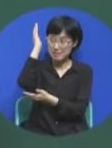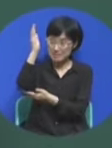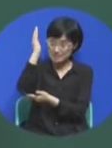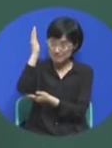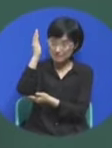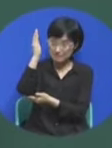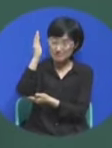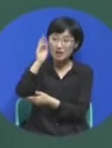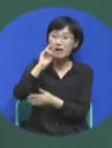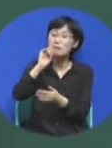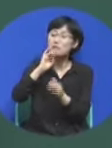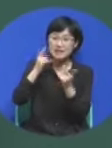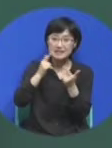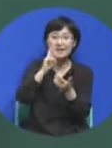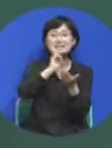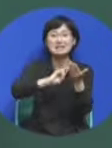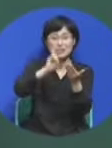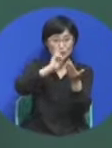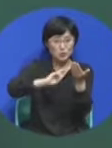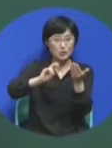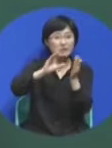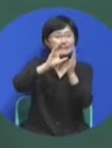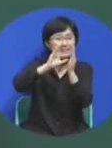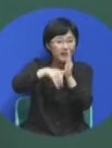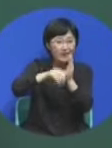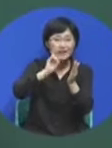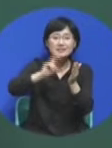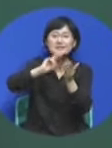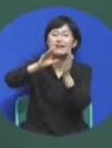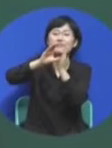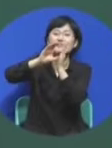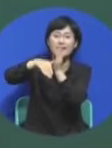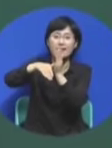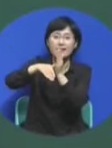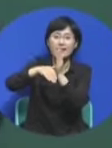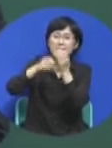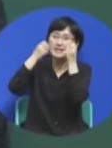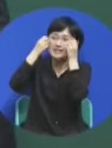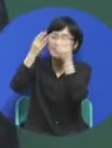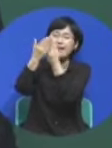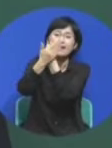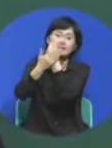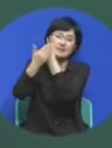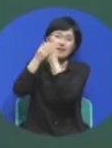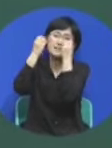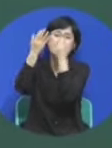그렇지만 찬송을 통해서도 하나님은 새 은혜를 우리에게 주세요.